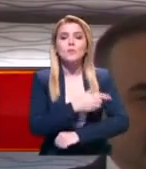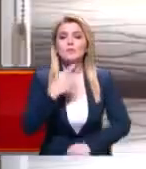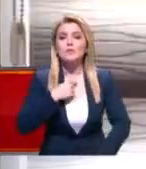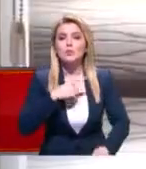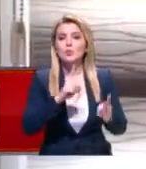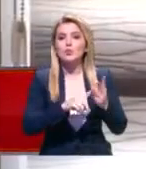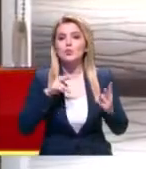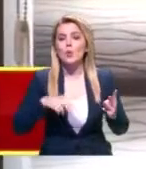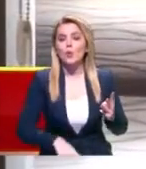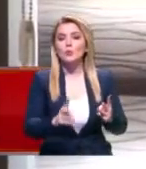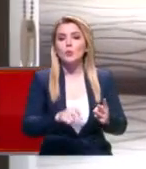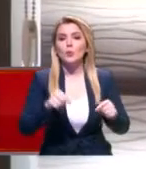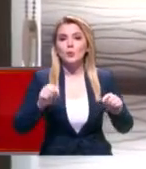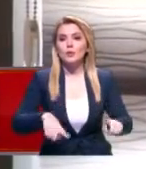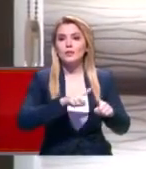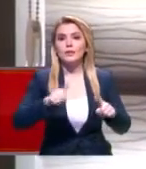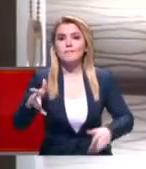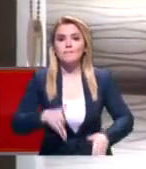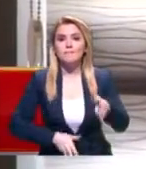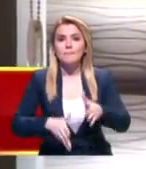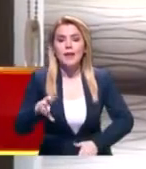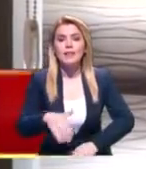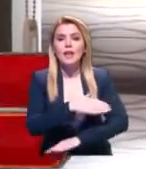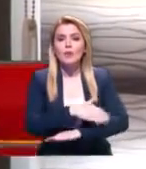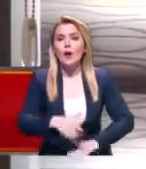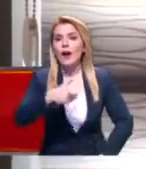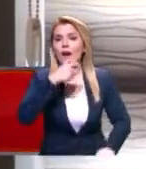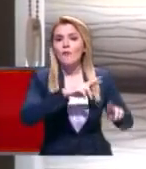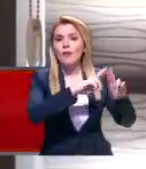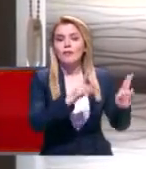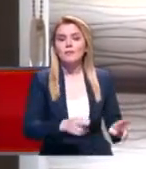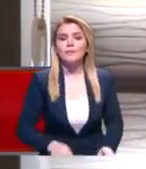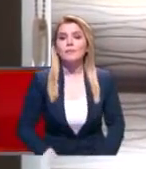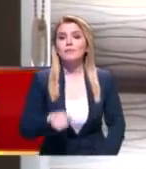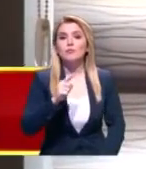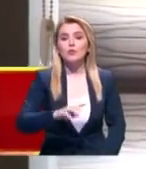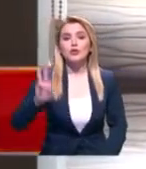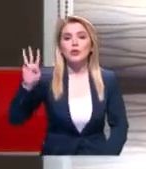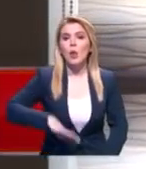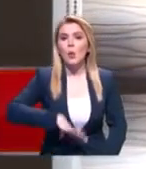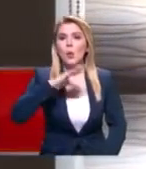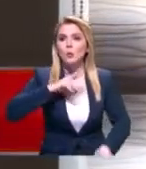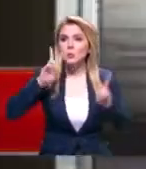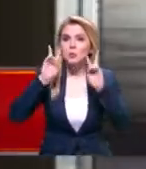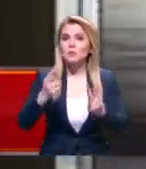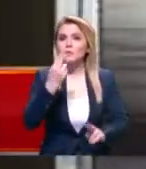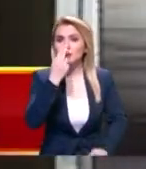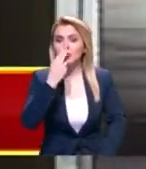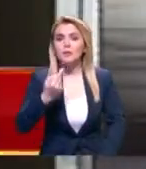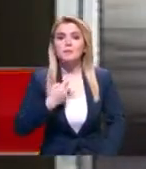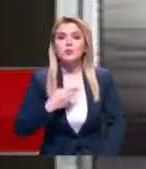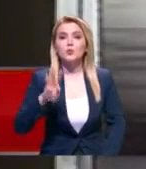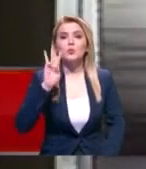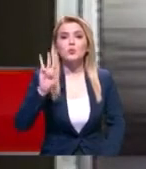yoluz. Bugünden itibaren meydanlar, sokaklar, kafeler bu işaretle dolacak göreceksiniz. Biz